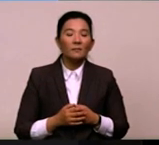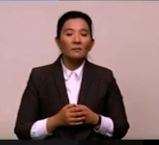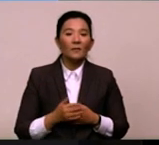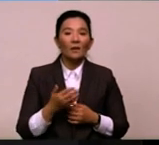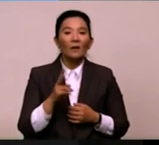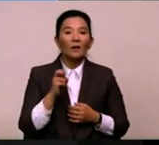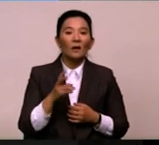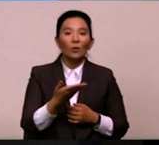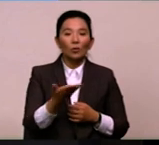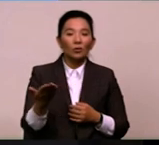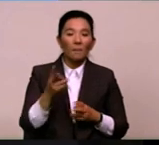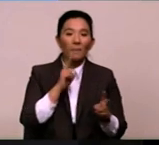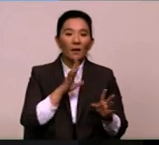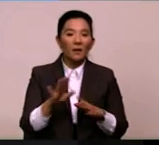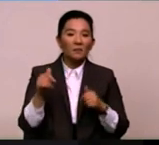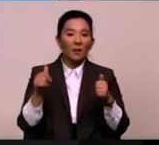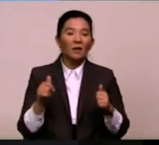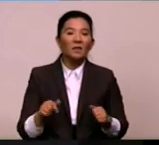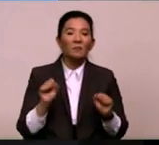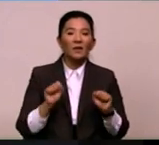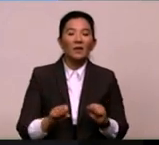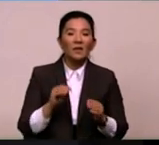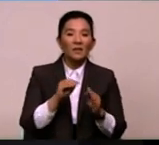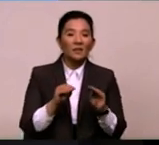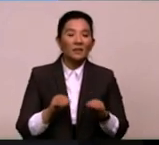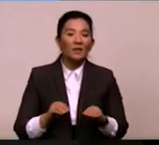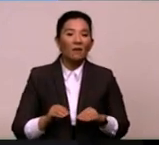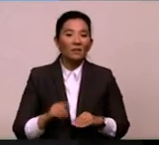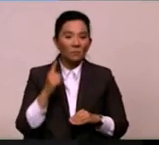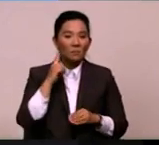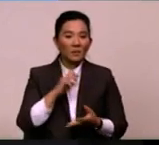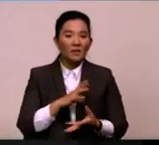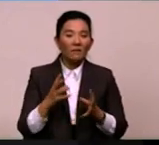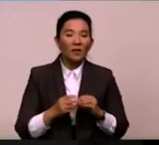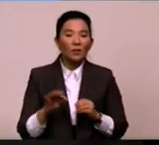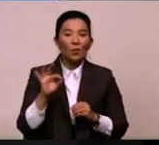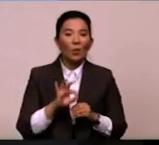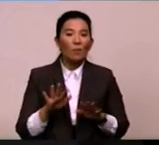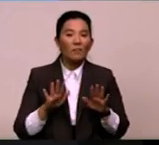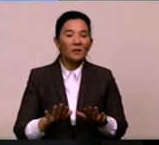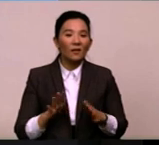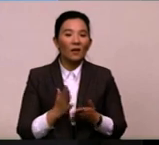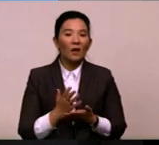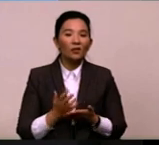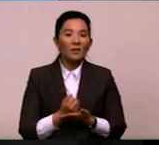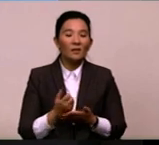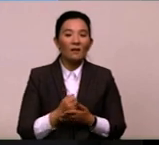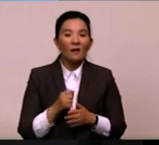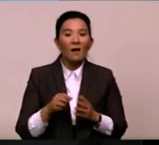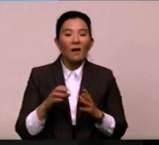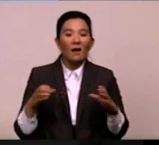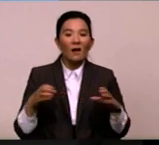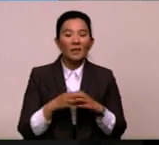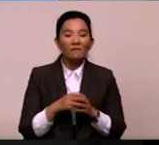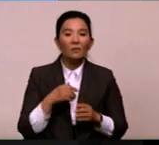Как уже вы по карте и могли составить представление о местонахождении ханства, мы с